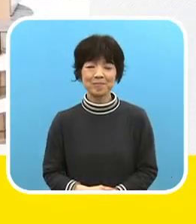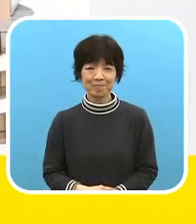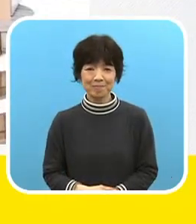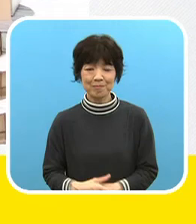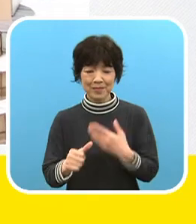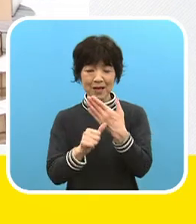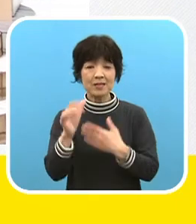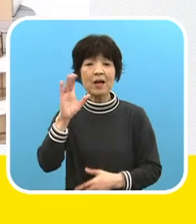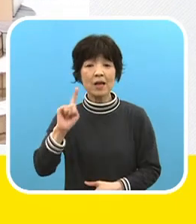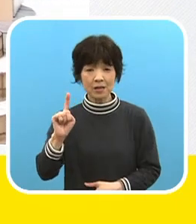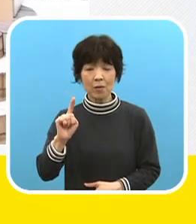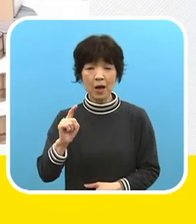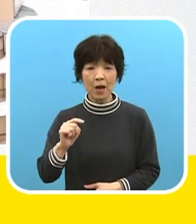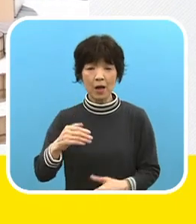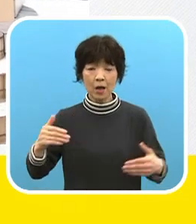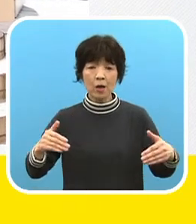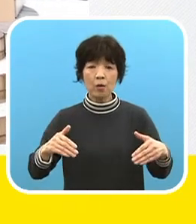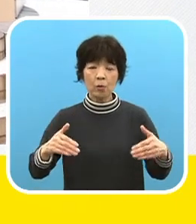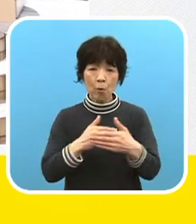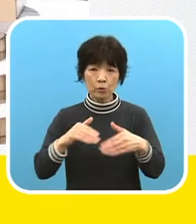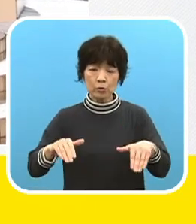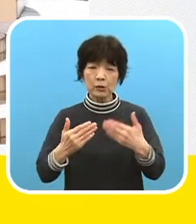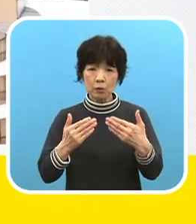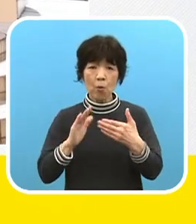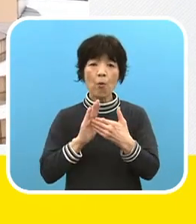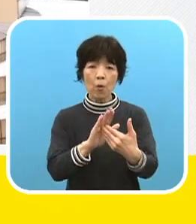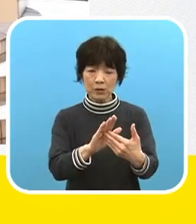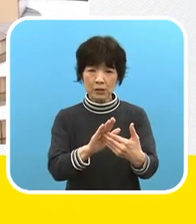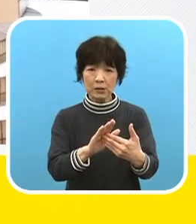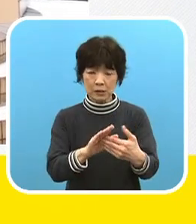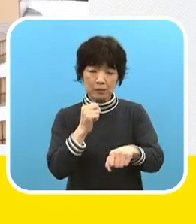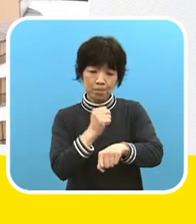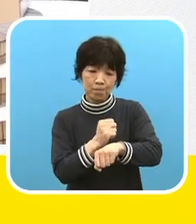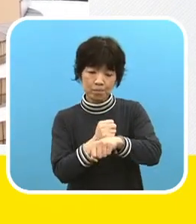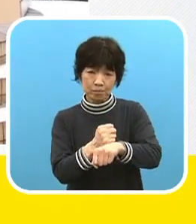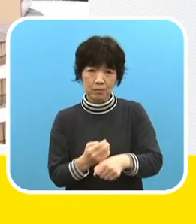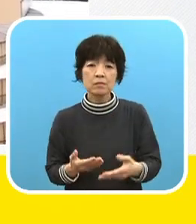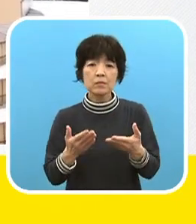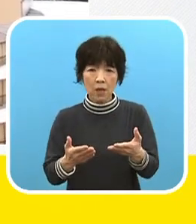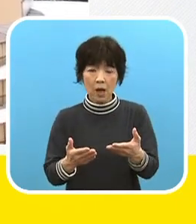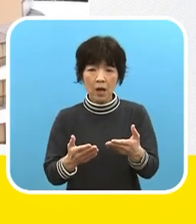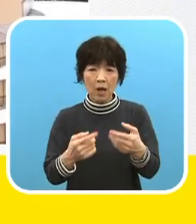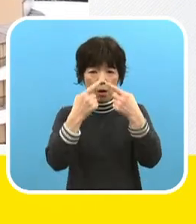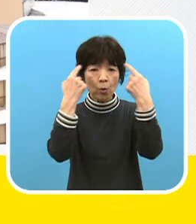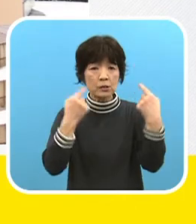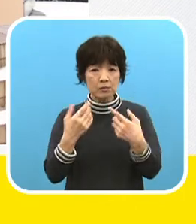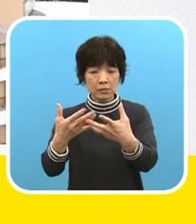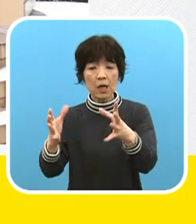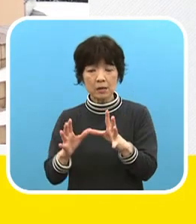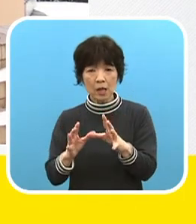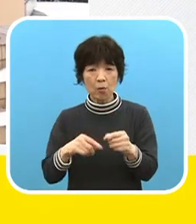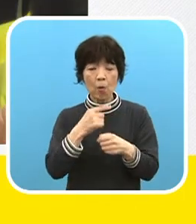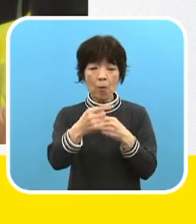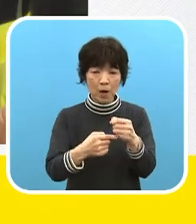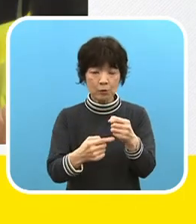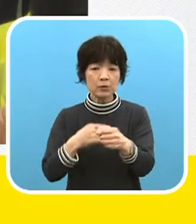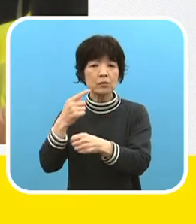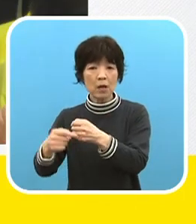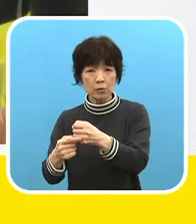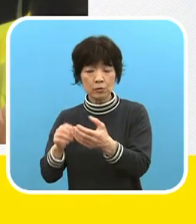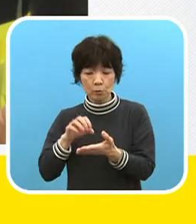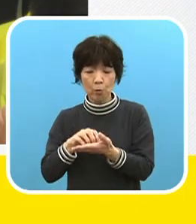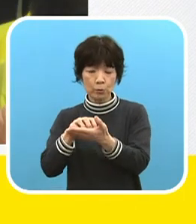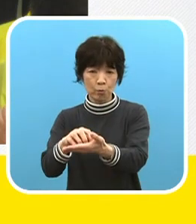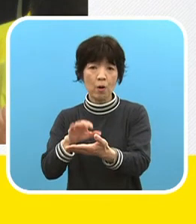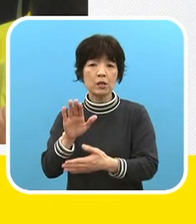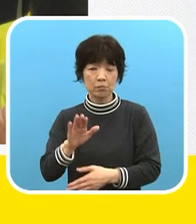うん、秋田県では交通事故防止に多大な功績があった個人団体などを毎年表彰していて、小野